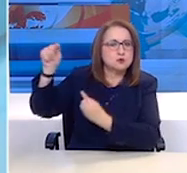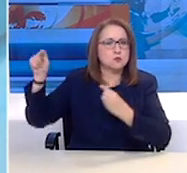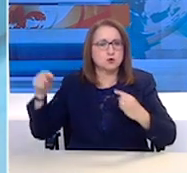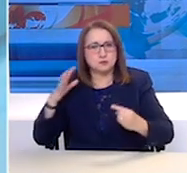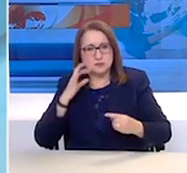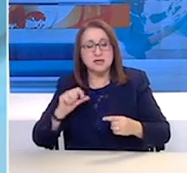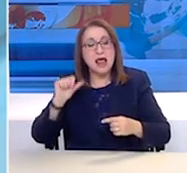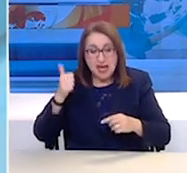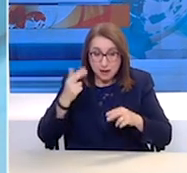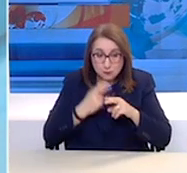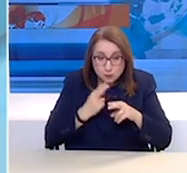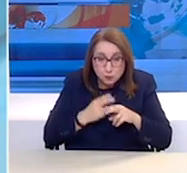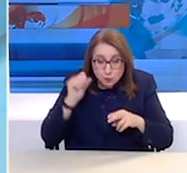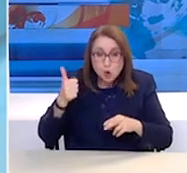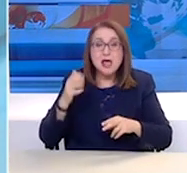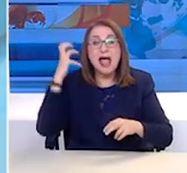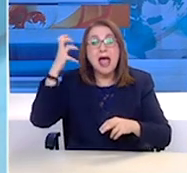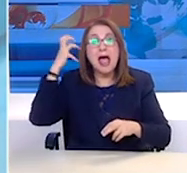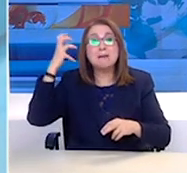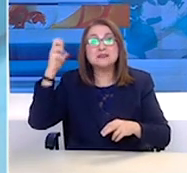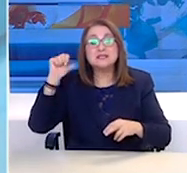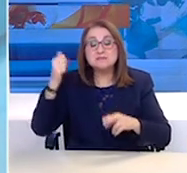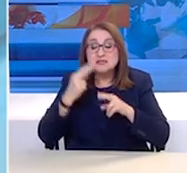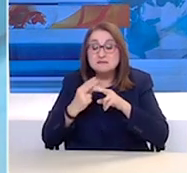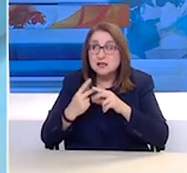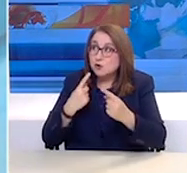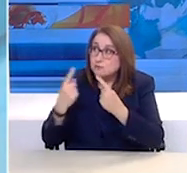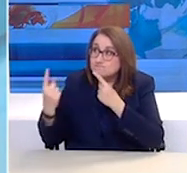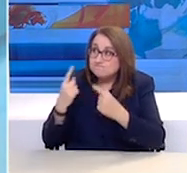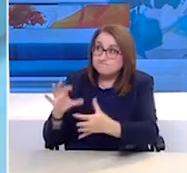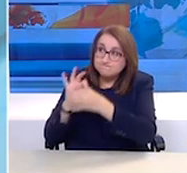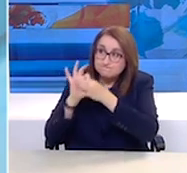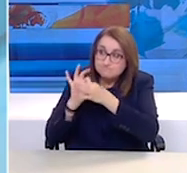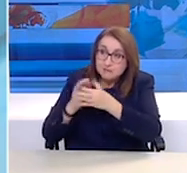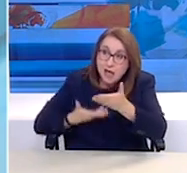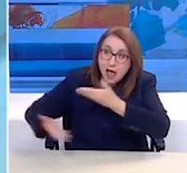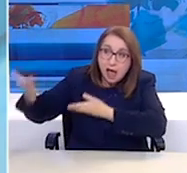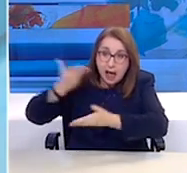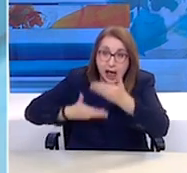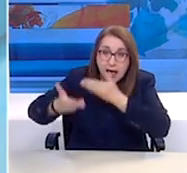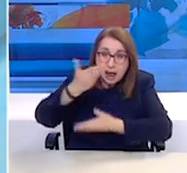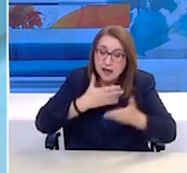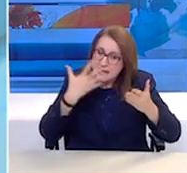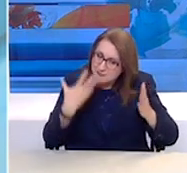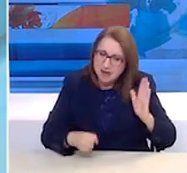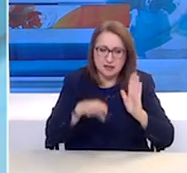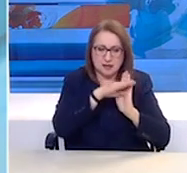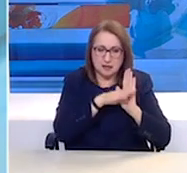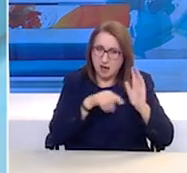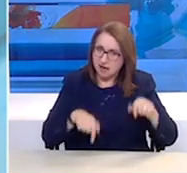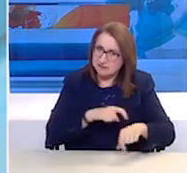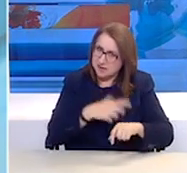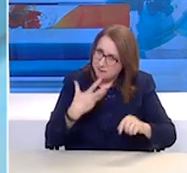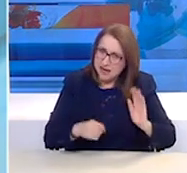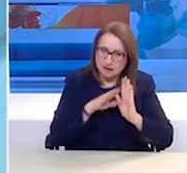στην επιστήμη, τον σεβασμό και την αλληλεγγύη μεταξύ κρατών. Προφανώς, παρόμοιοι χάρτες θα αναθεωρούνται με βάση επιστημονικές γνώσεις,